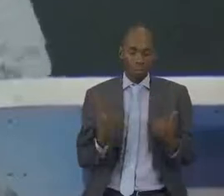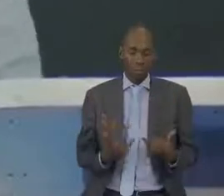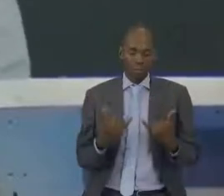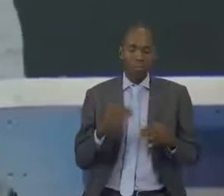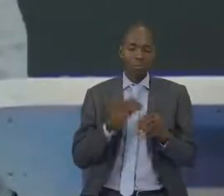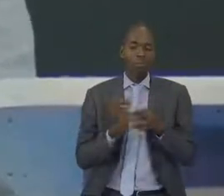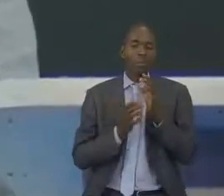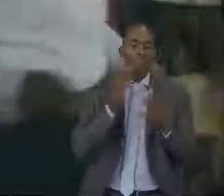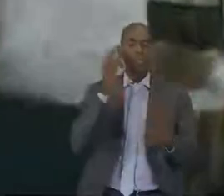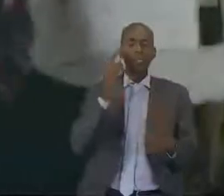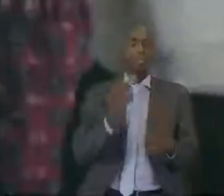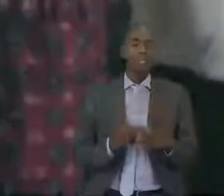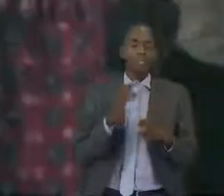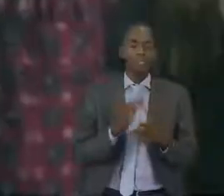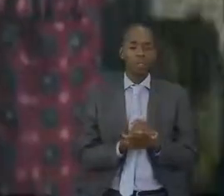de Jésus.